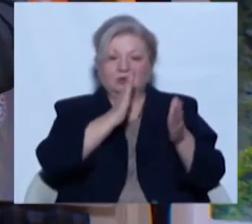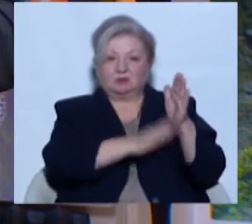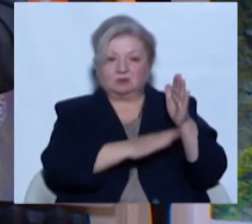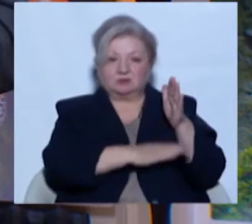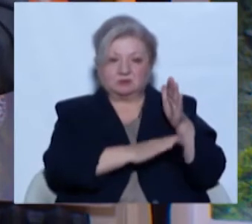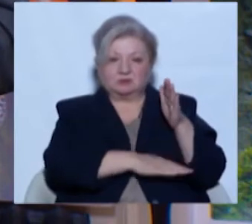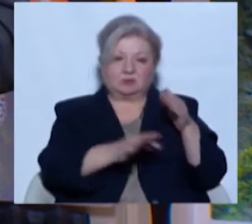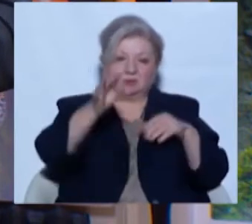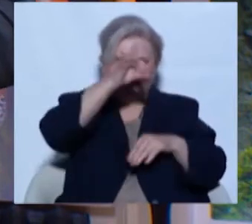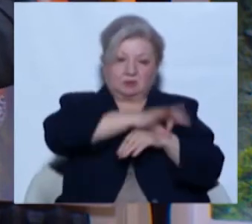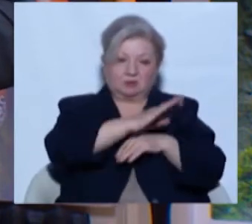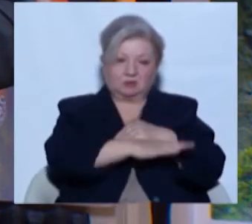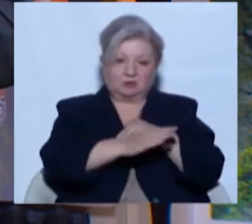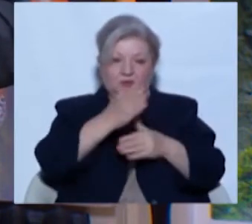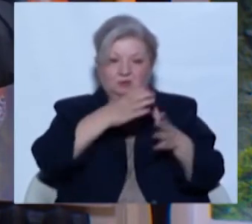სამხრეთ-დასავლეთი რეგიონი იყო.